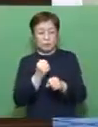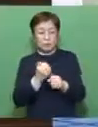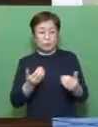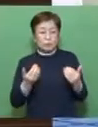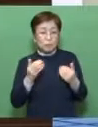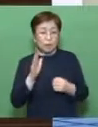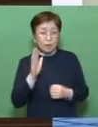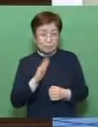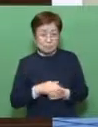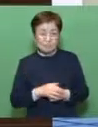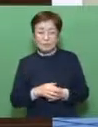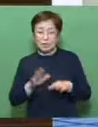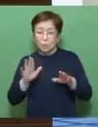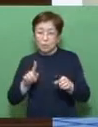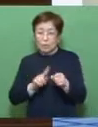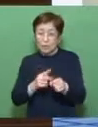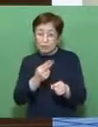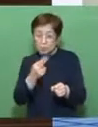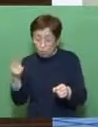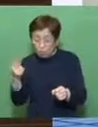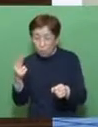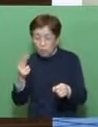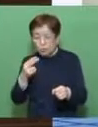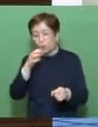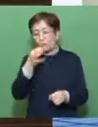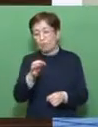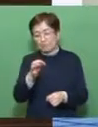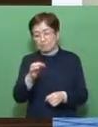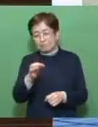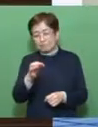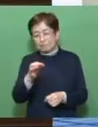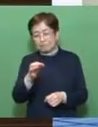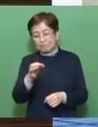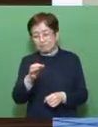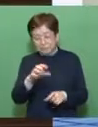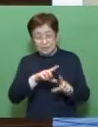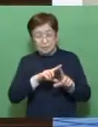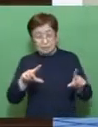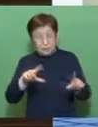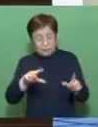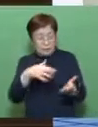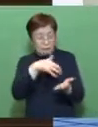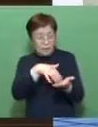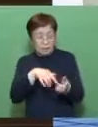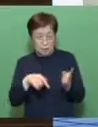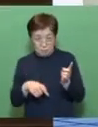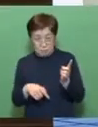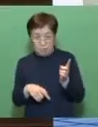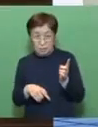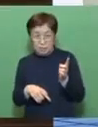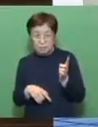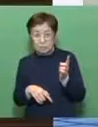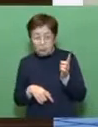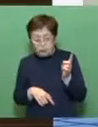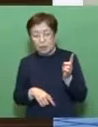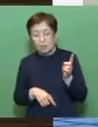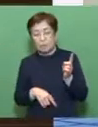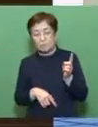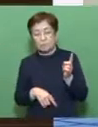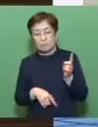この今年度の当初予算ですはいあの一般会計というのが基本的にあの